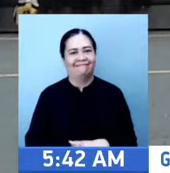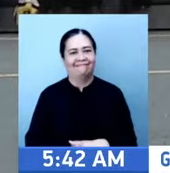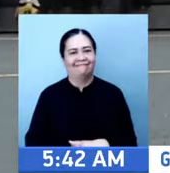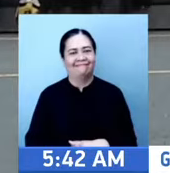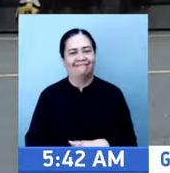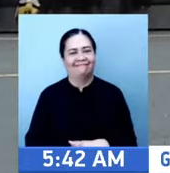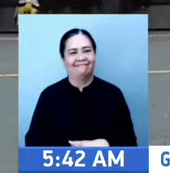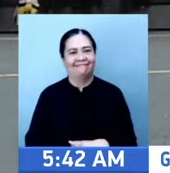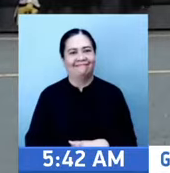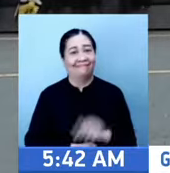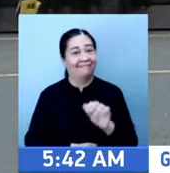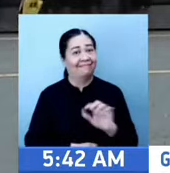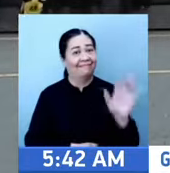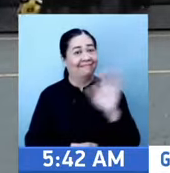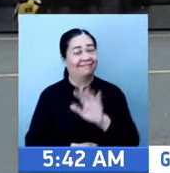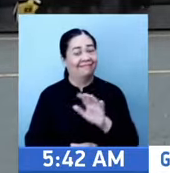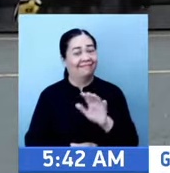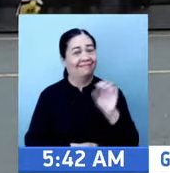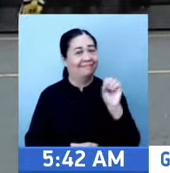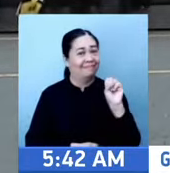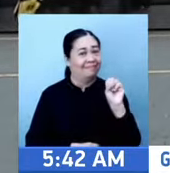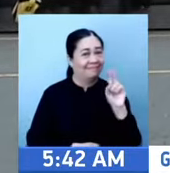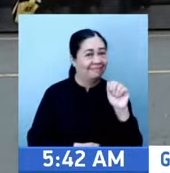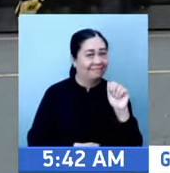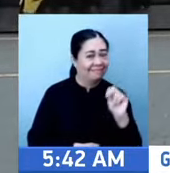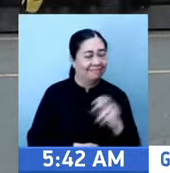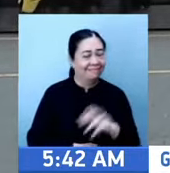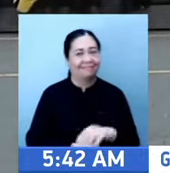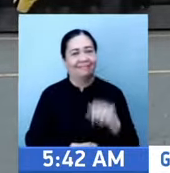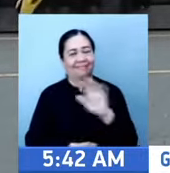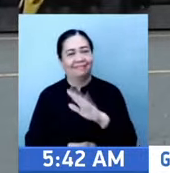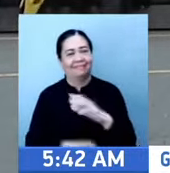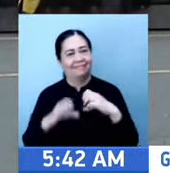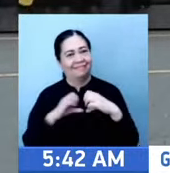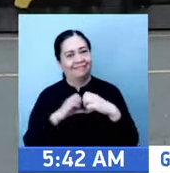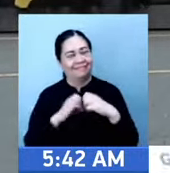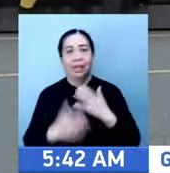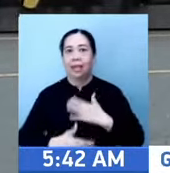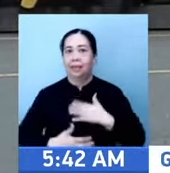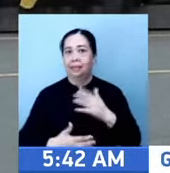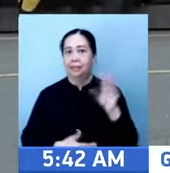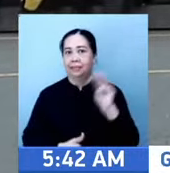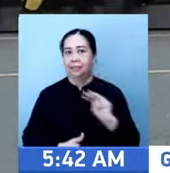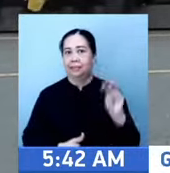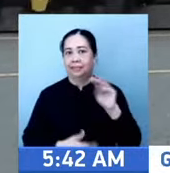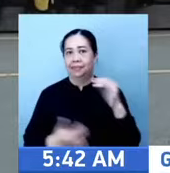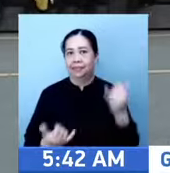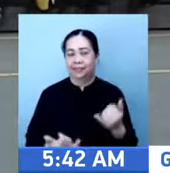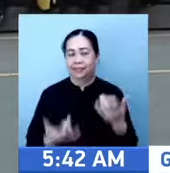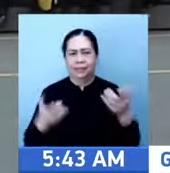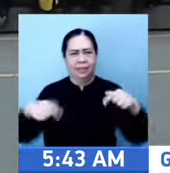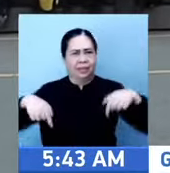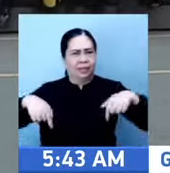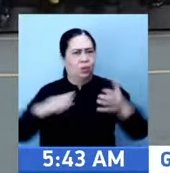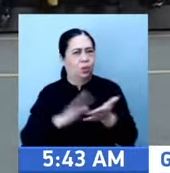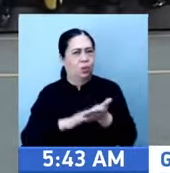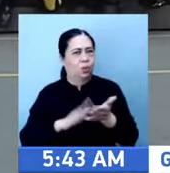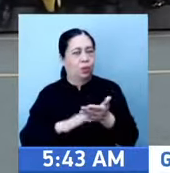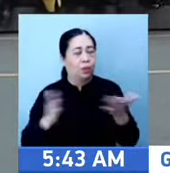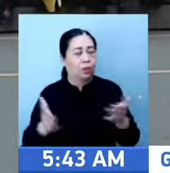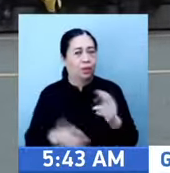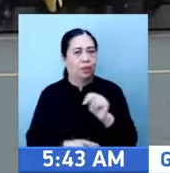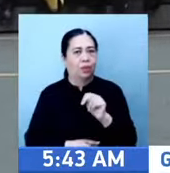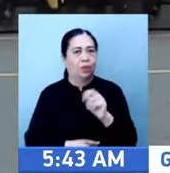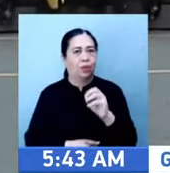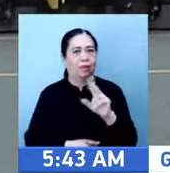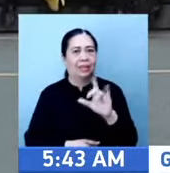Good morning, Ms. Susan. Good morning, mga kapuso. Happy Monday po sa ating lahat. Andito po ngayon umaga sa isang school dito sa Novaliches,